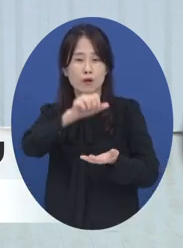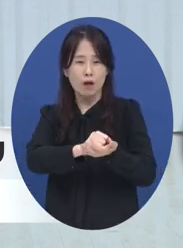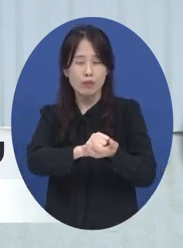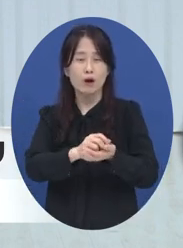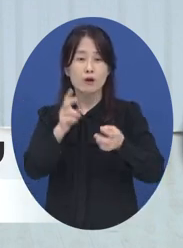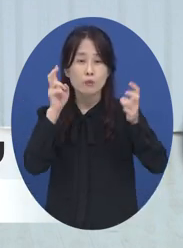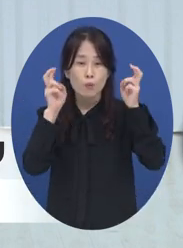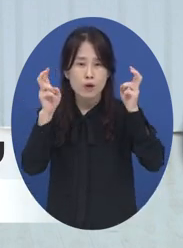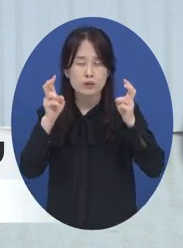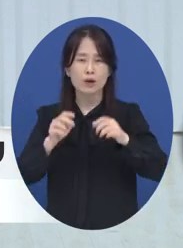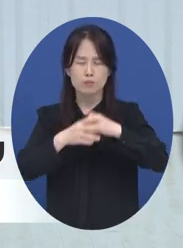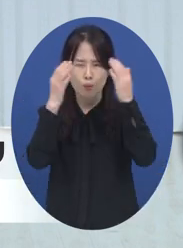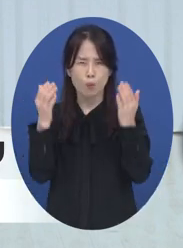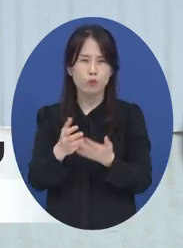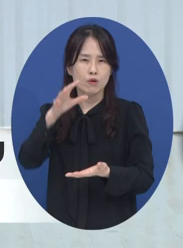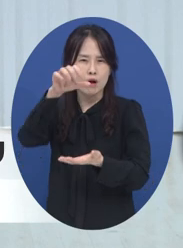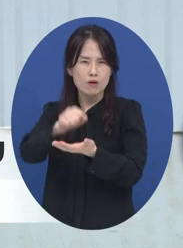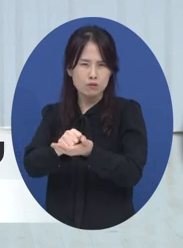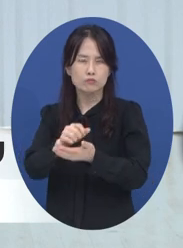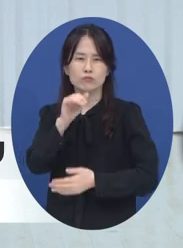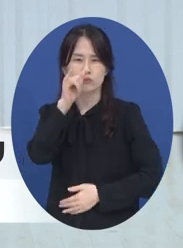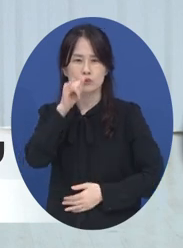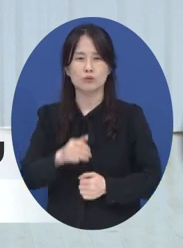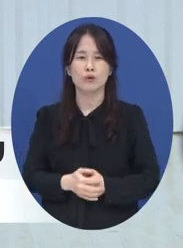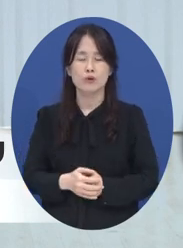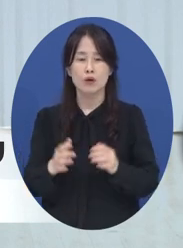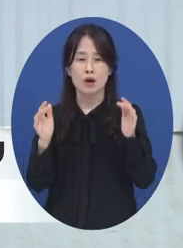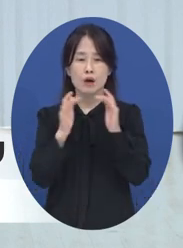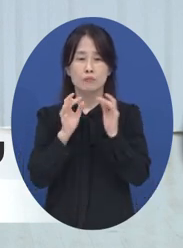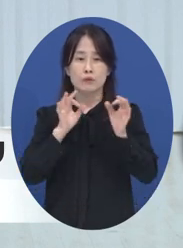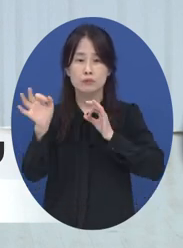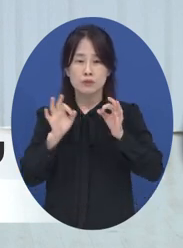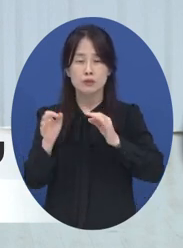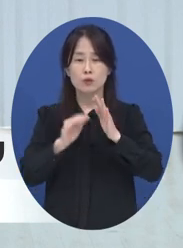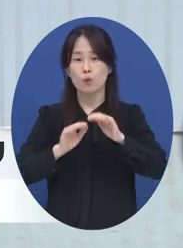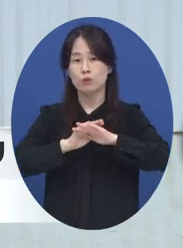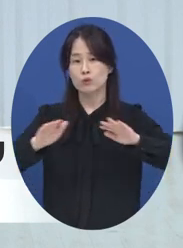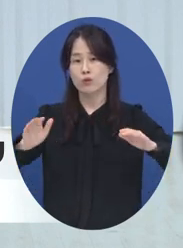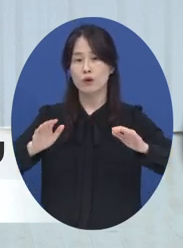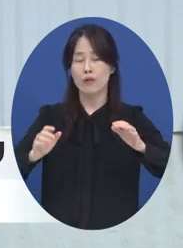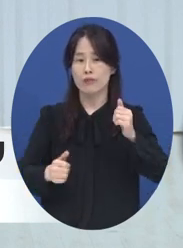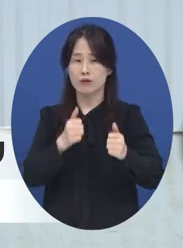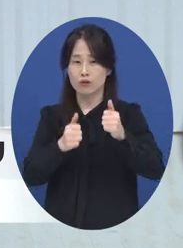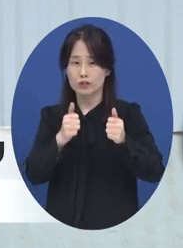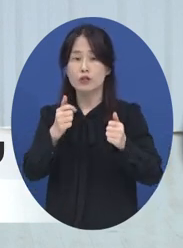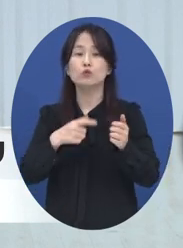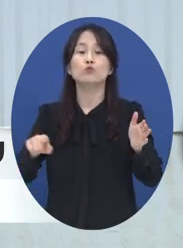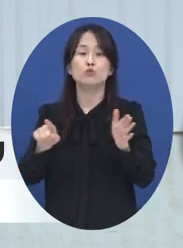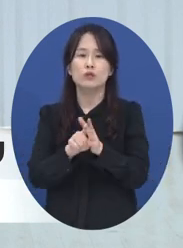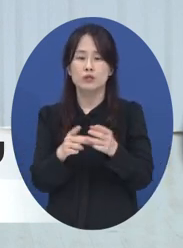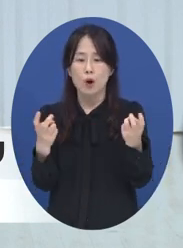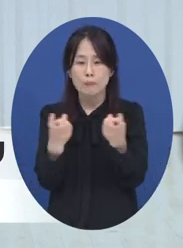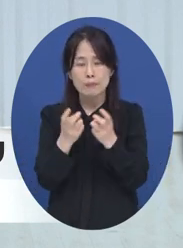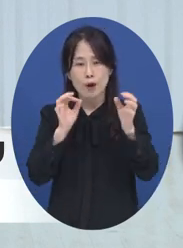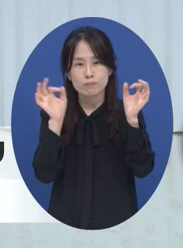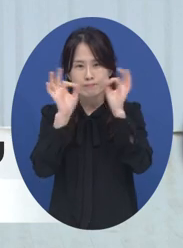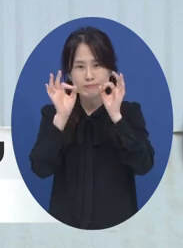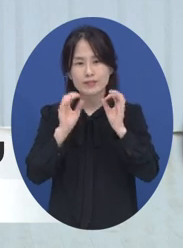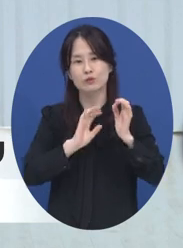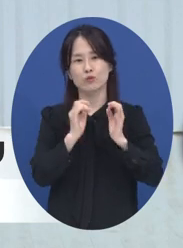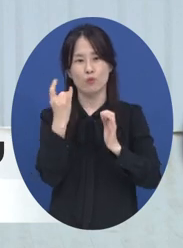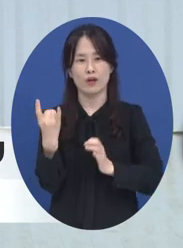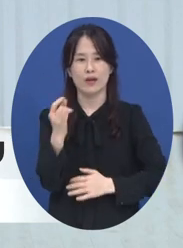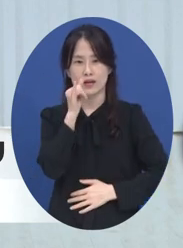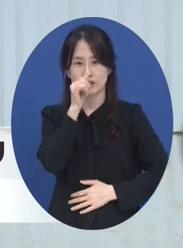선점한 일부 기업들이 독점 한다는 건데요 온라인 플랫폼 시장에서 공정한 경쟁이 이루어질 수 있도록 방안을 찾는